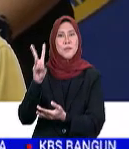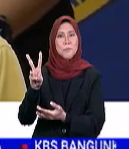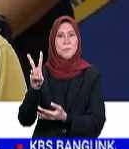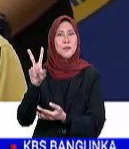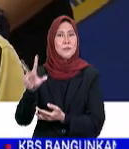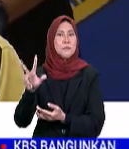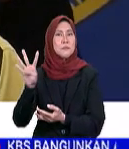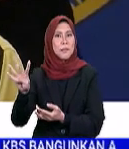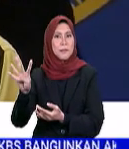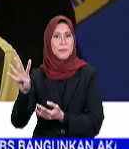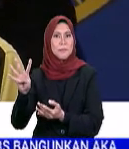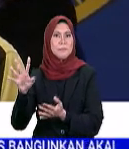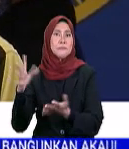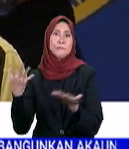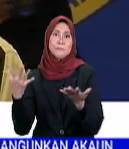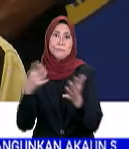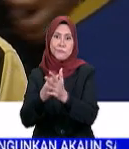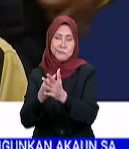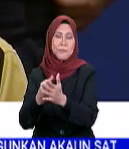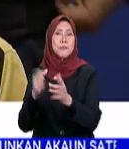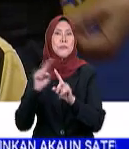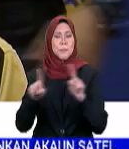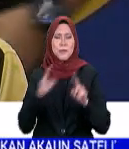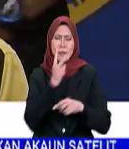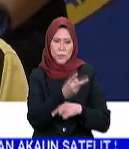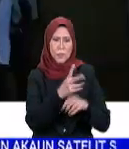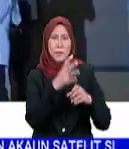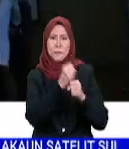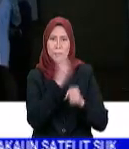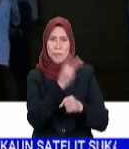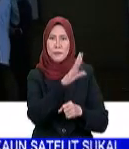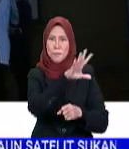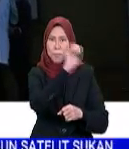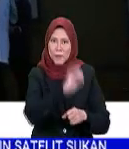4,634. Yang mana pengurangan nampaknya 25%.